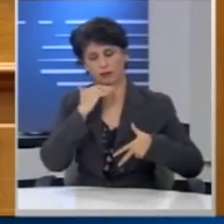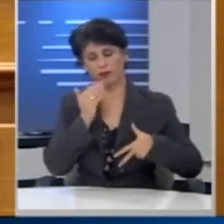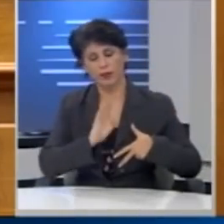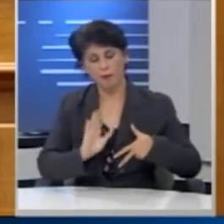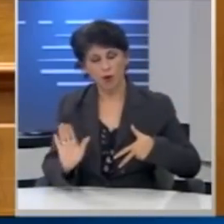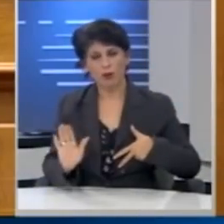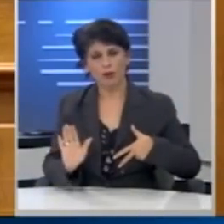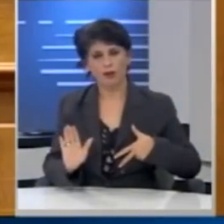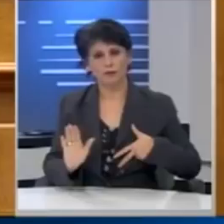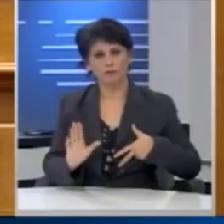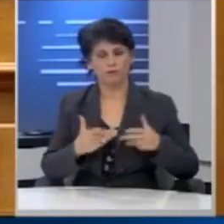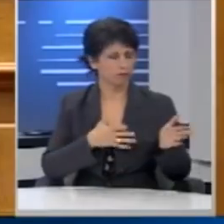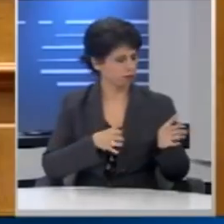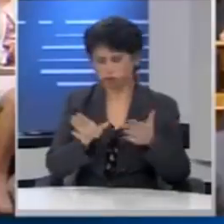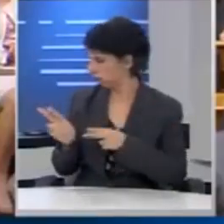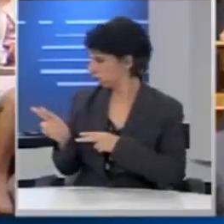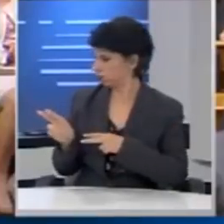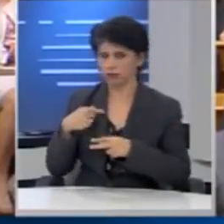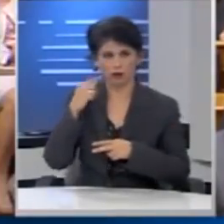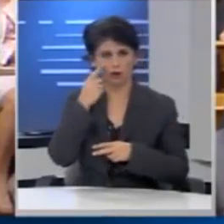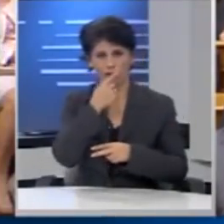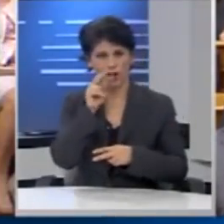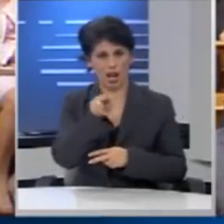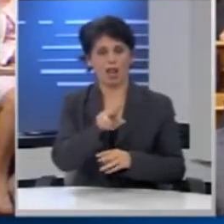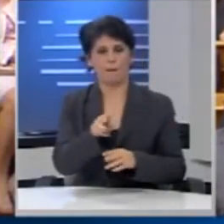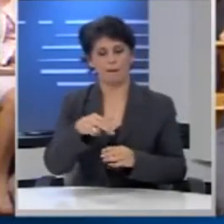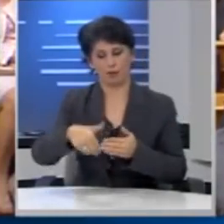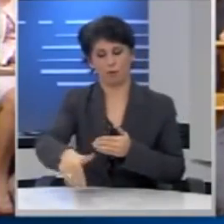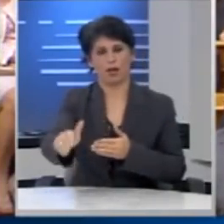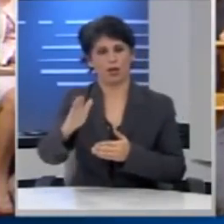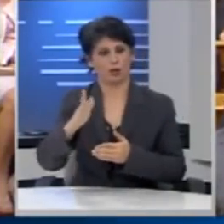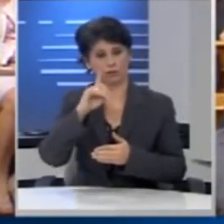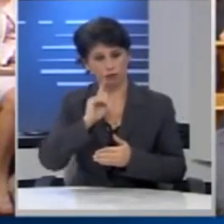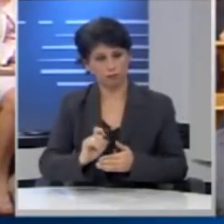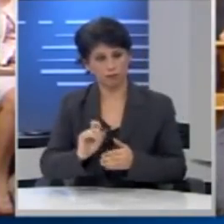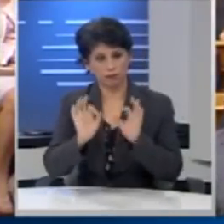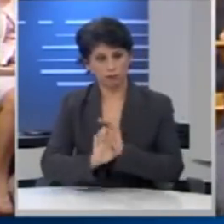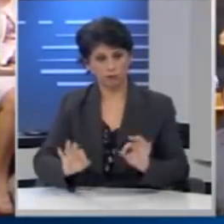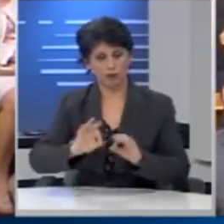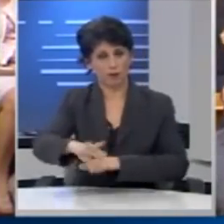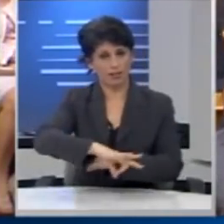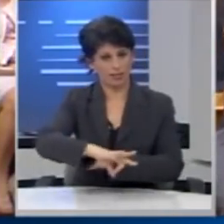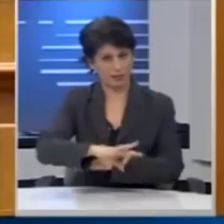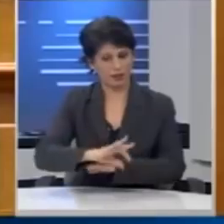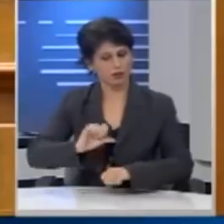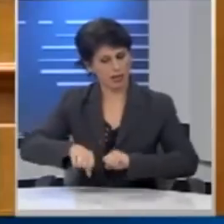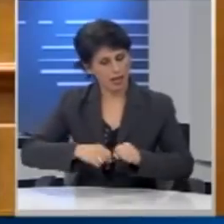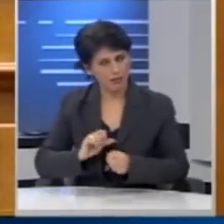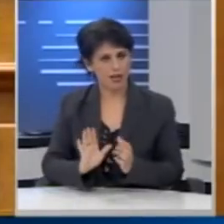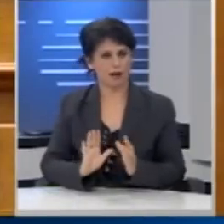μπορεί να αποστρέφει το βλέμμα από το αύριο. Οφείλει να προβλέπει, οφείλει να σχεδιάζει και οφείλει να δρά.